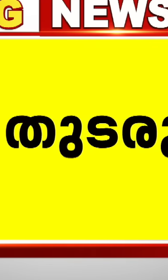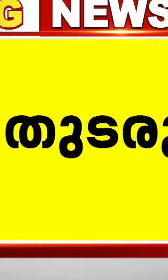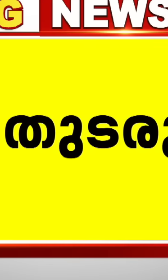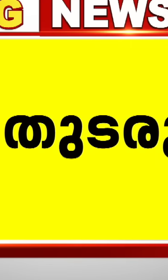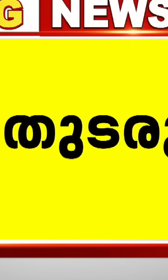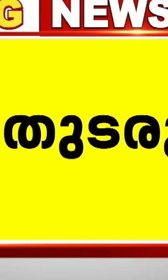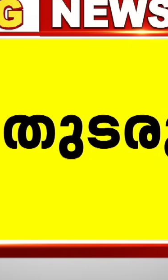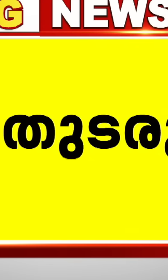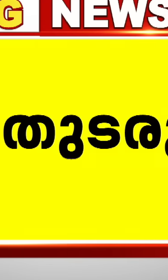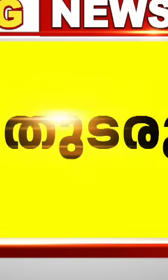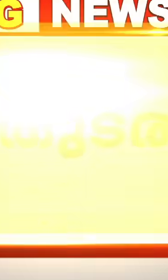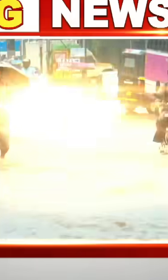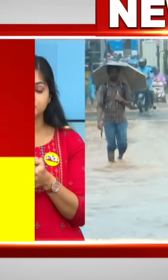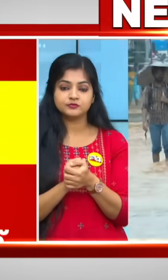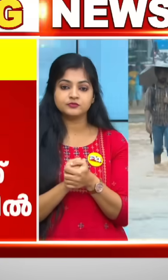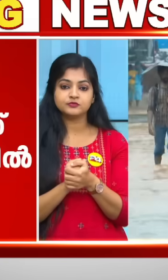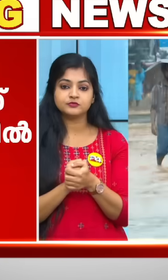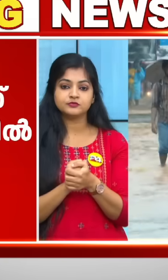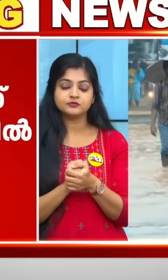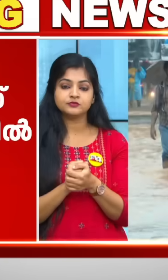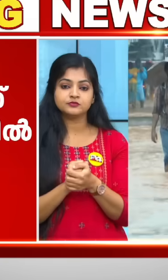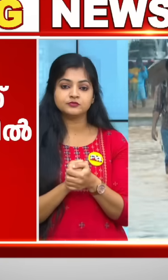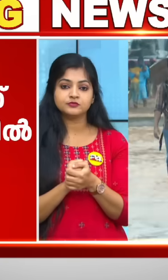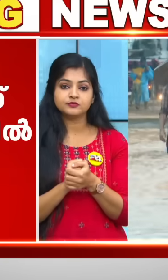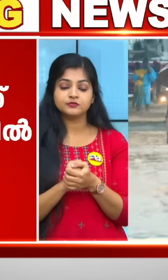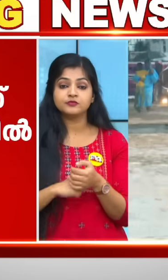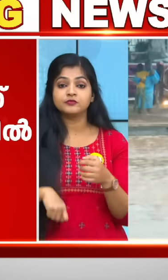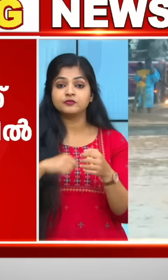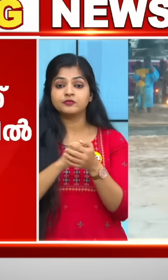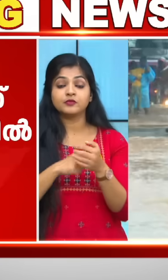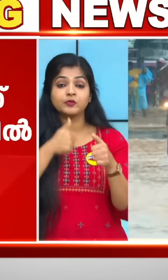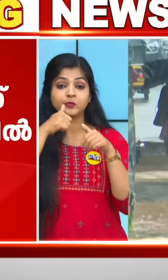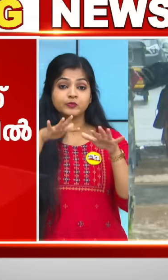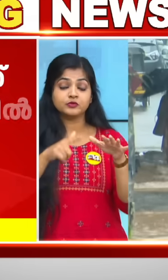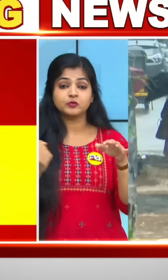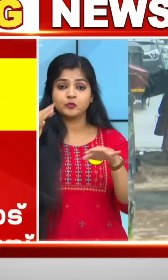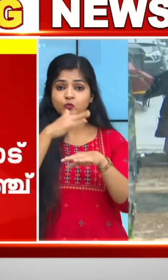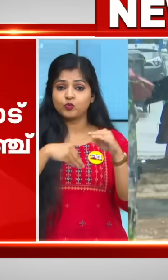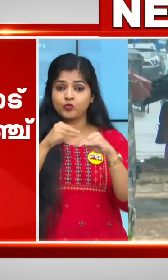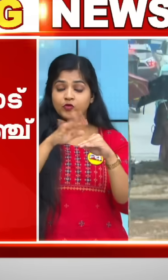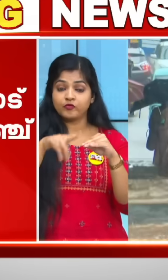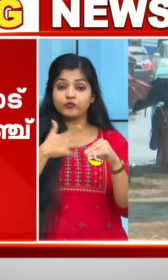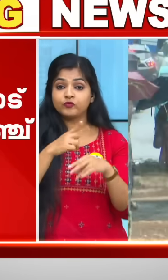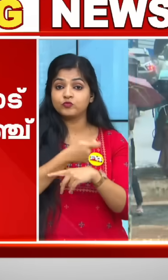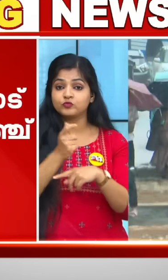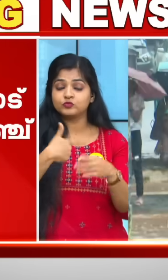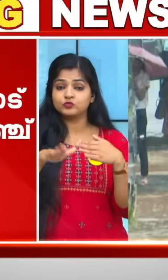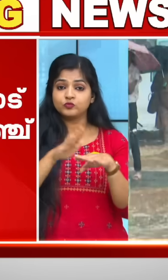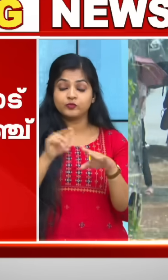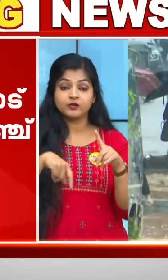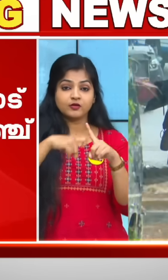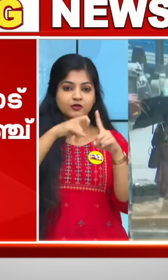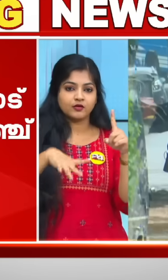ഏർപ്പെടുത്തിയിട്ടുണ്ട് കാരണം ഉയർന്ന തിരമാലയ്ക്കും മറ്റും സാധ്യതയുള്ളതിനാൽ കടലിൽ വലിയ തോതിലുള്ള കാറ്റിനും സാധ്യതയുണ്ട് ഇതിനാൽ തന്നെ കേരള ലക്ഷദ്വീപ്